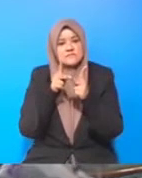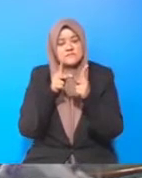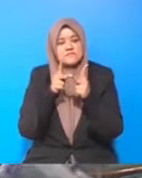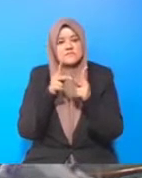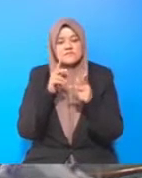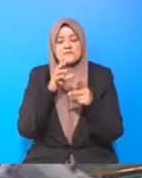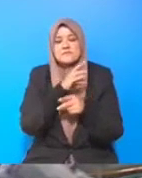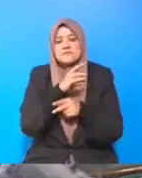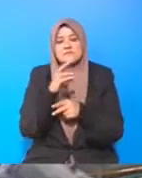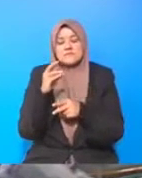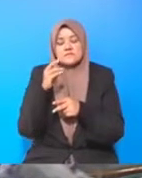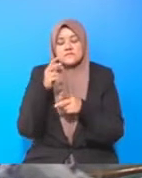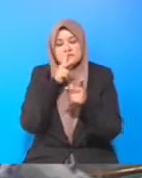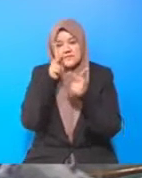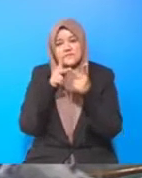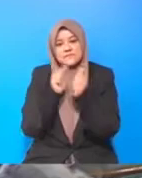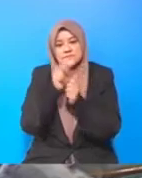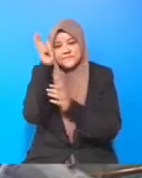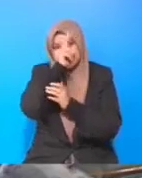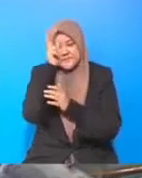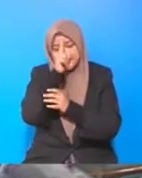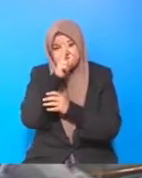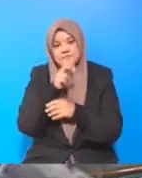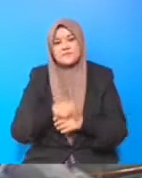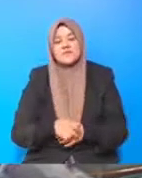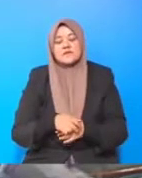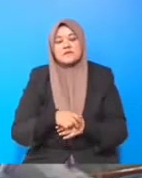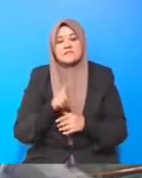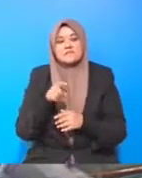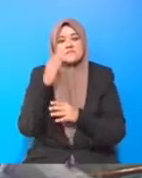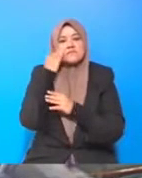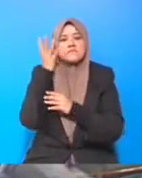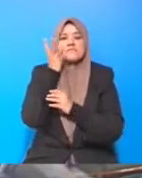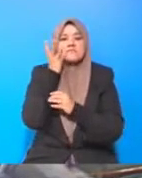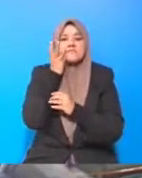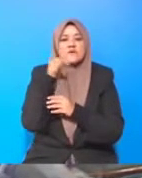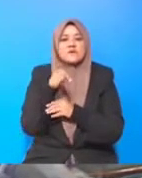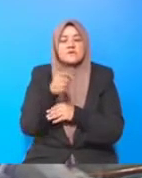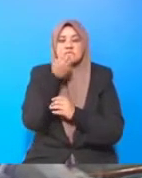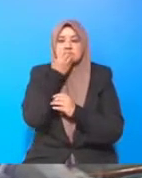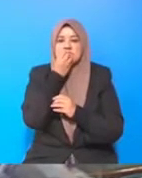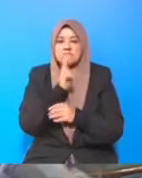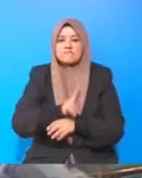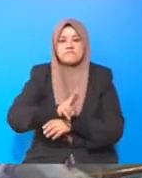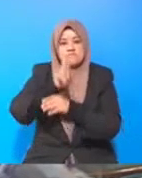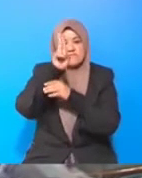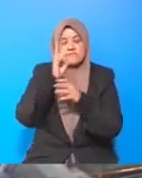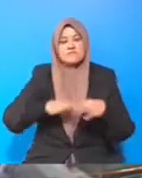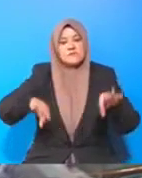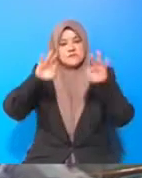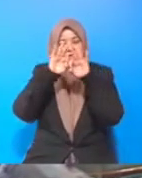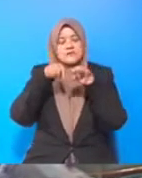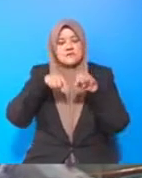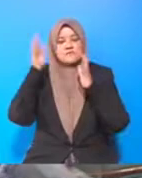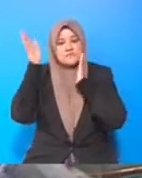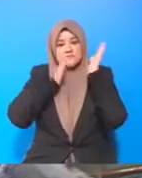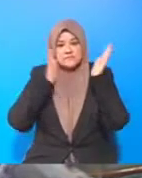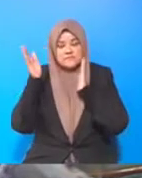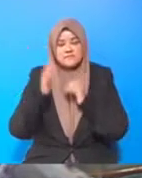dan critical kepada kerajaan mengambil kira beras adalah merupakan makanan Utama Raya